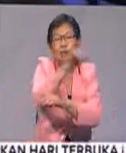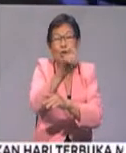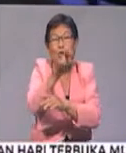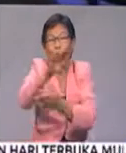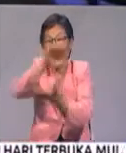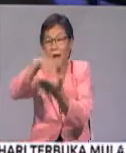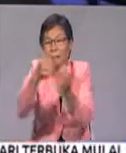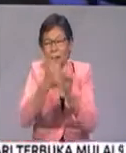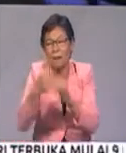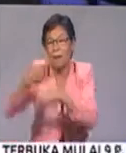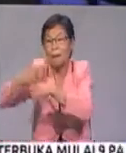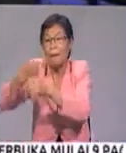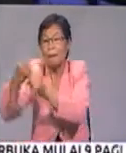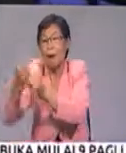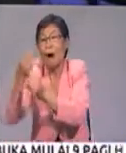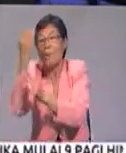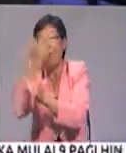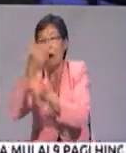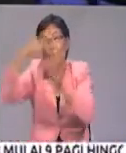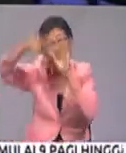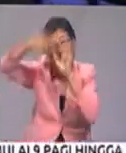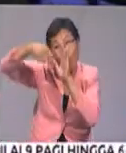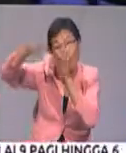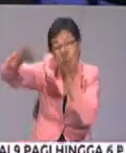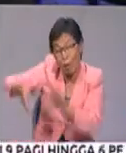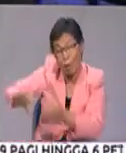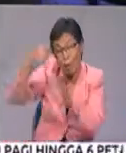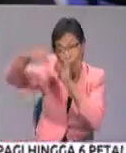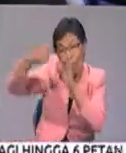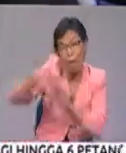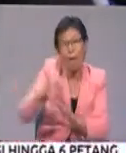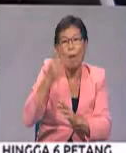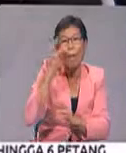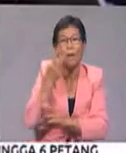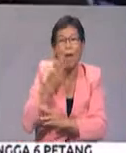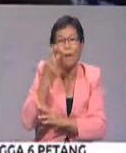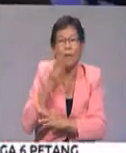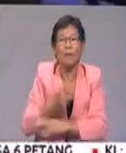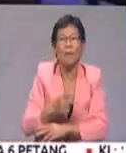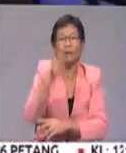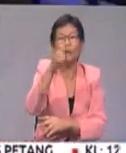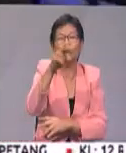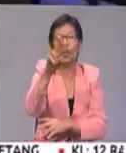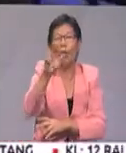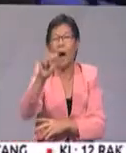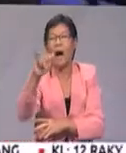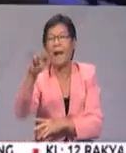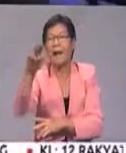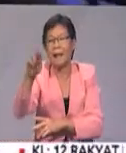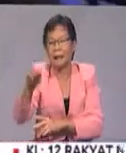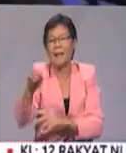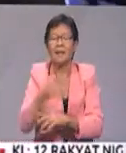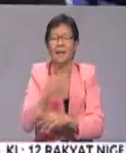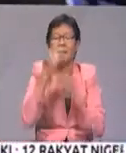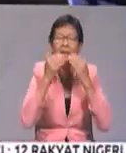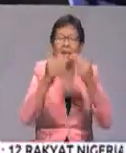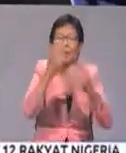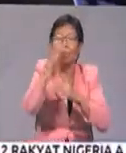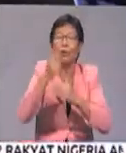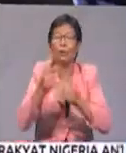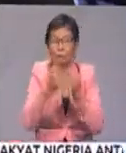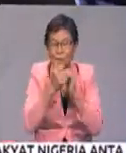dengan penerbitnya iaitu Puan Nur Ain Muftaharuddin. Puan, terima kasih kerana bersudi bersama dengan Nasional 8.